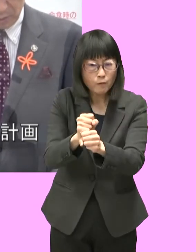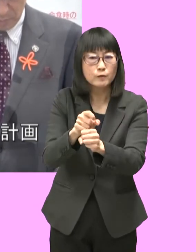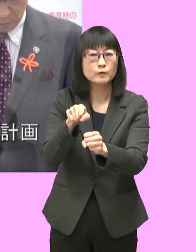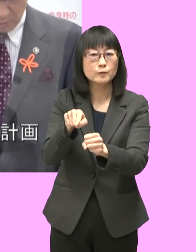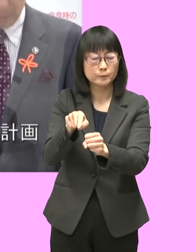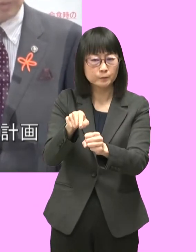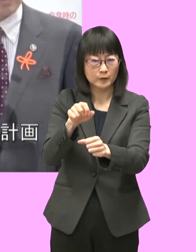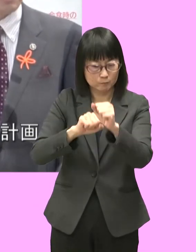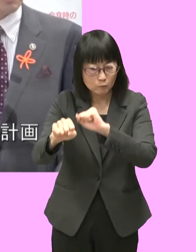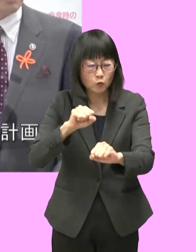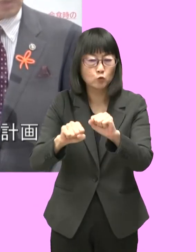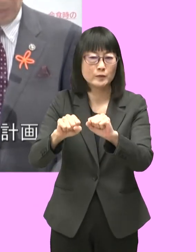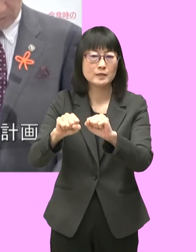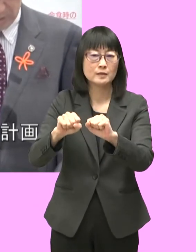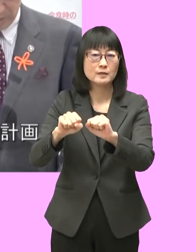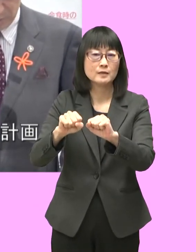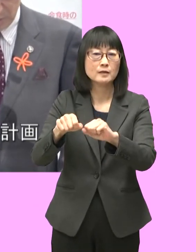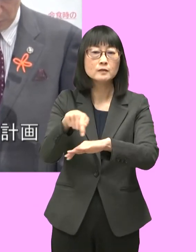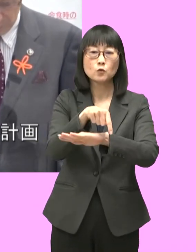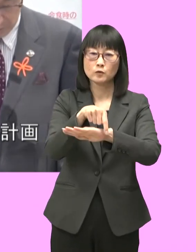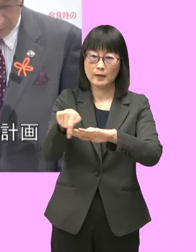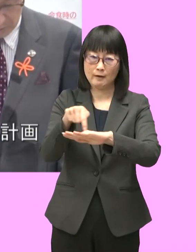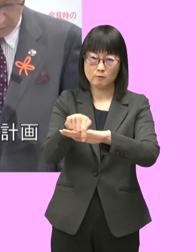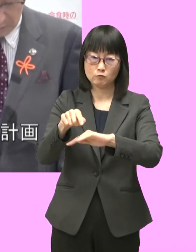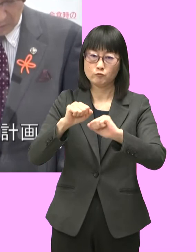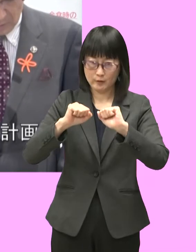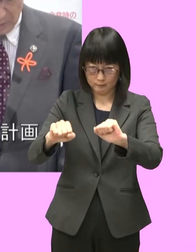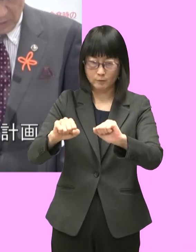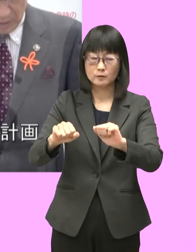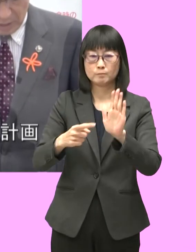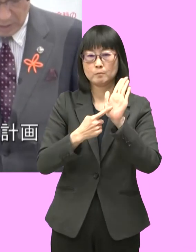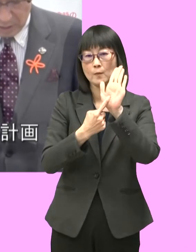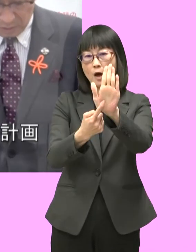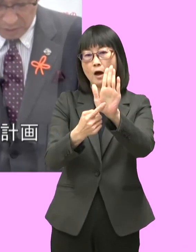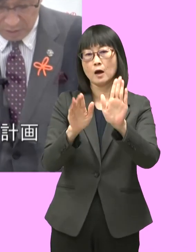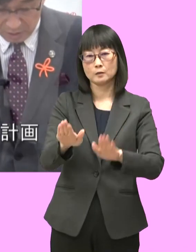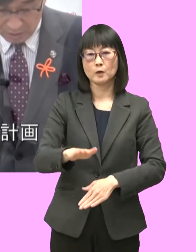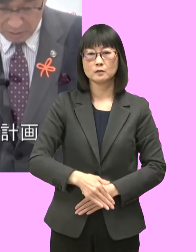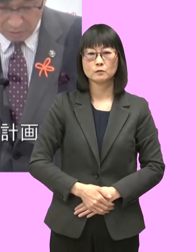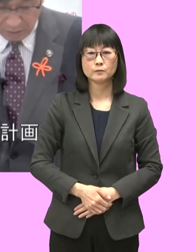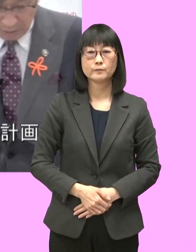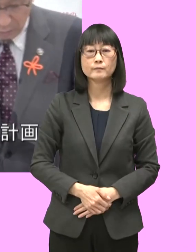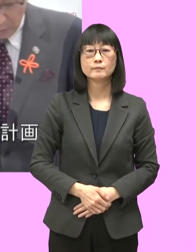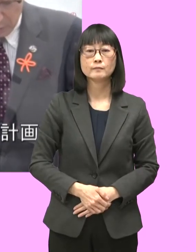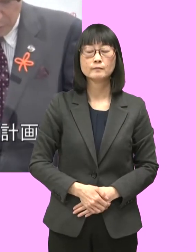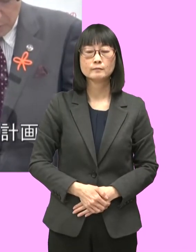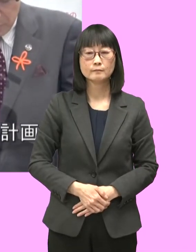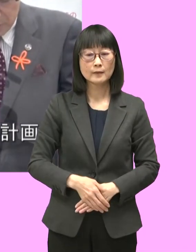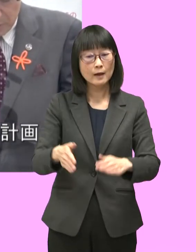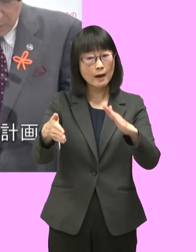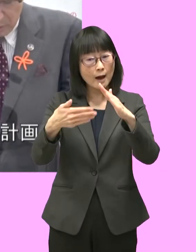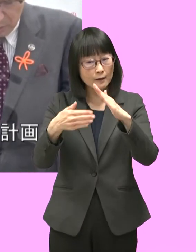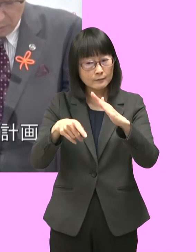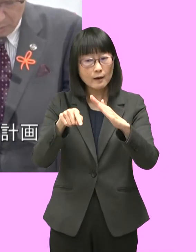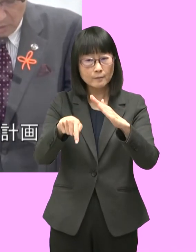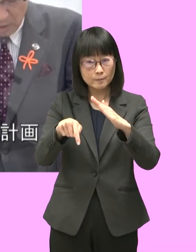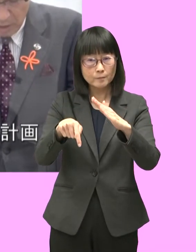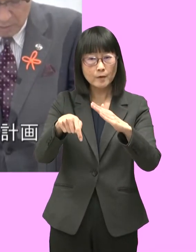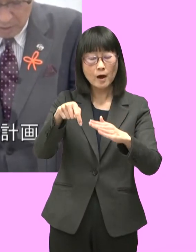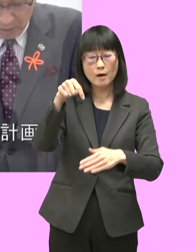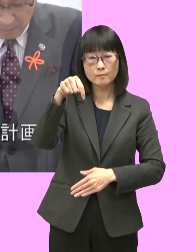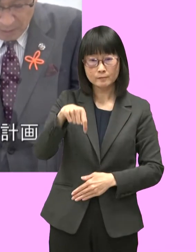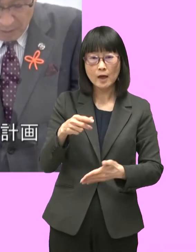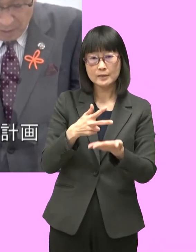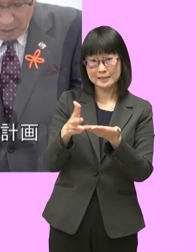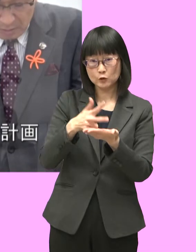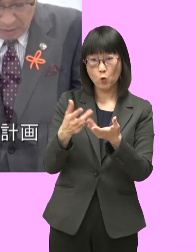策に取り組もうということを今打ち出しをしております。空き家の推進についてはご覧の通りでありまして、下の表の通りであり